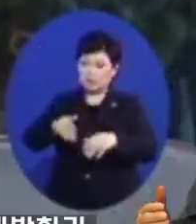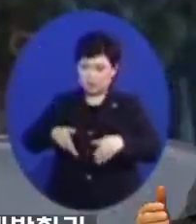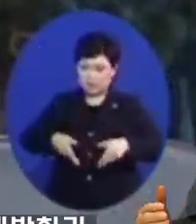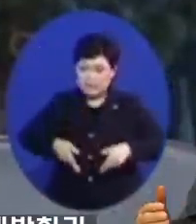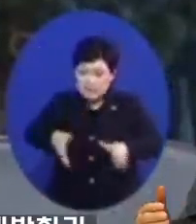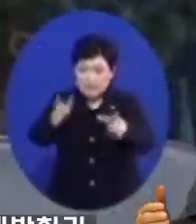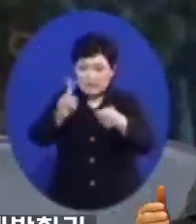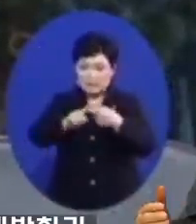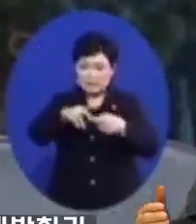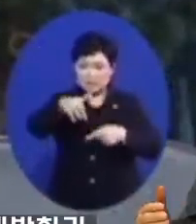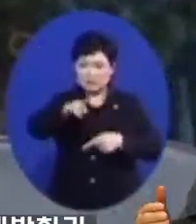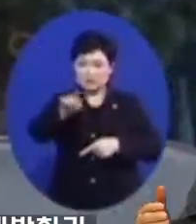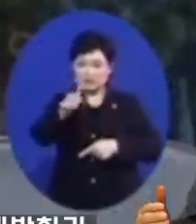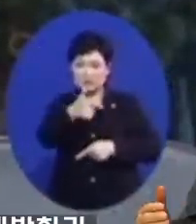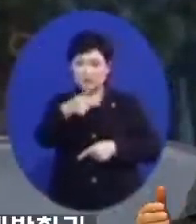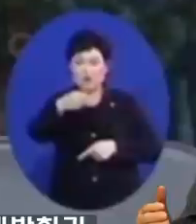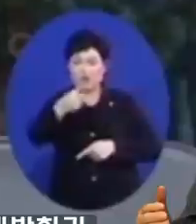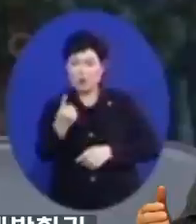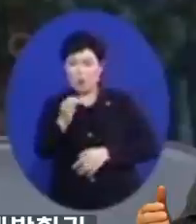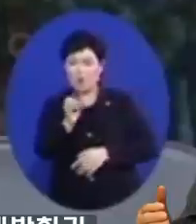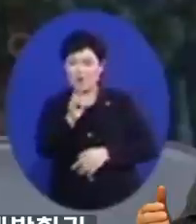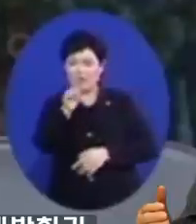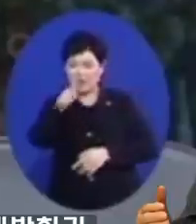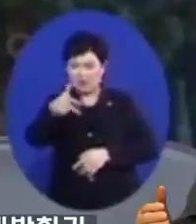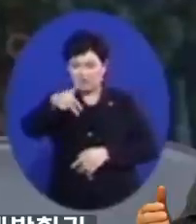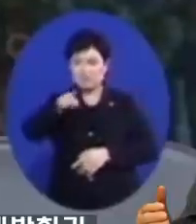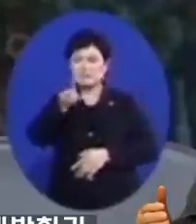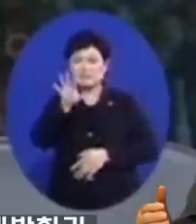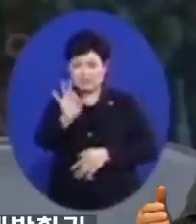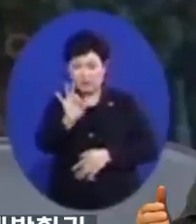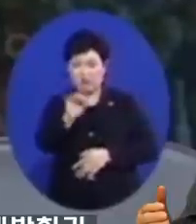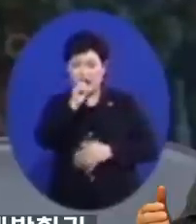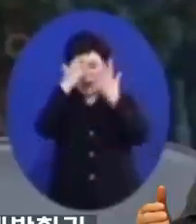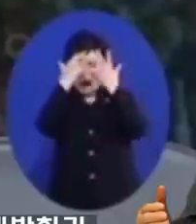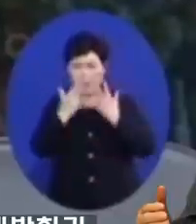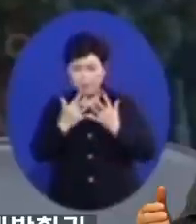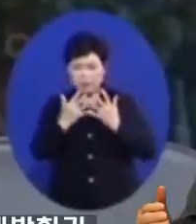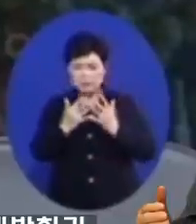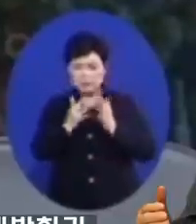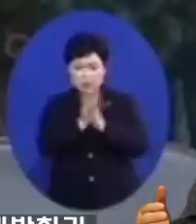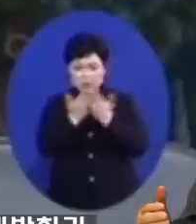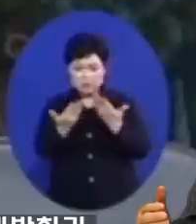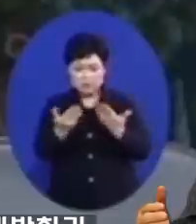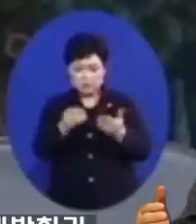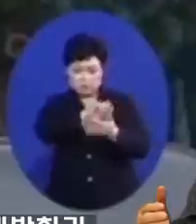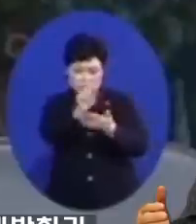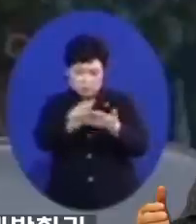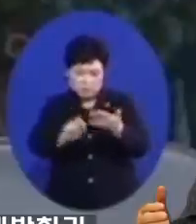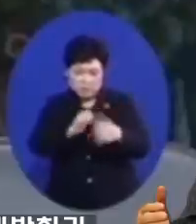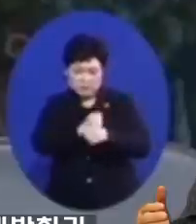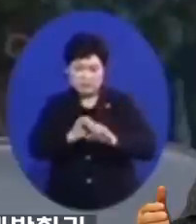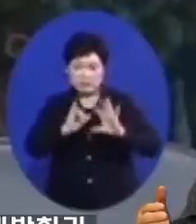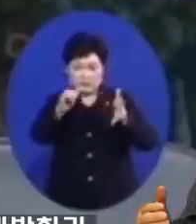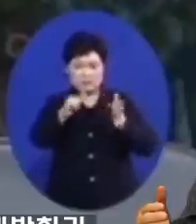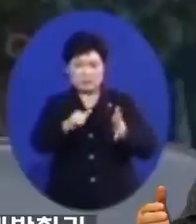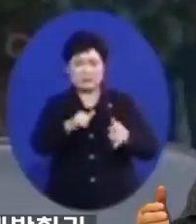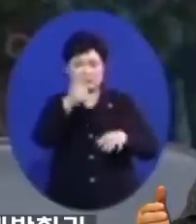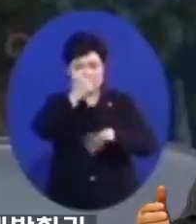기록했습니다. 그것이 첼로 역정입니다. 감옥에서 첼로 역정을 기록하고 난 다음 이것이 세상에 알려지자